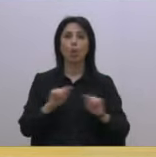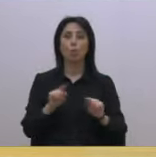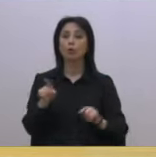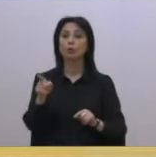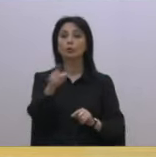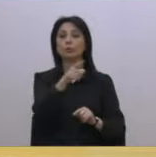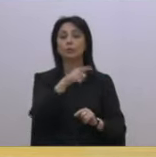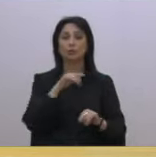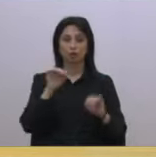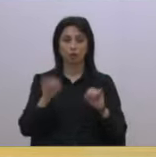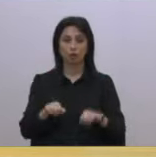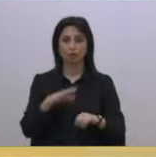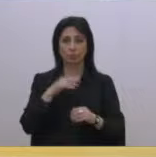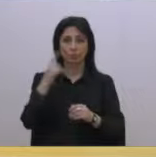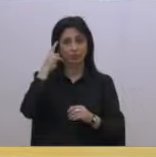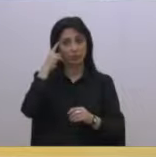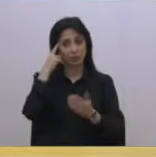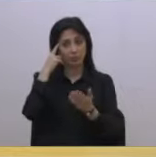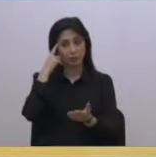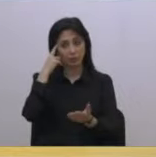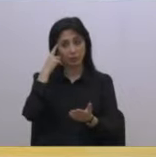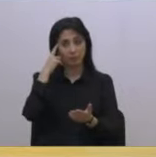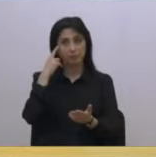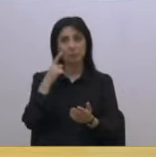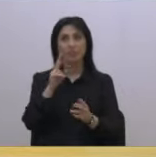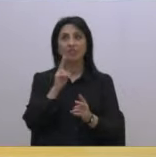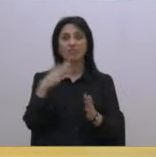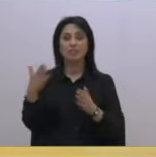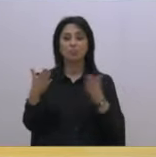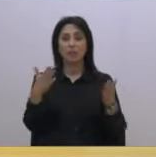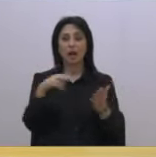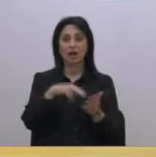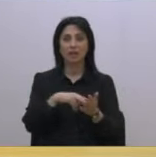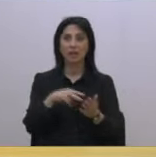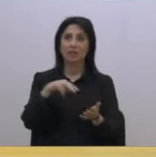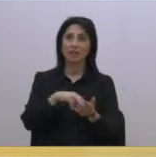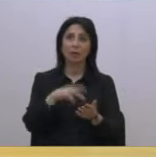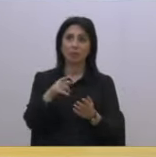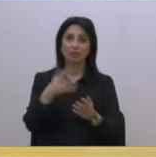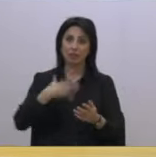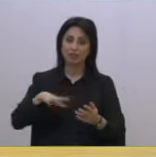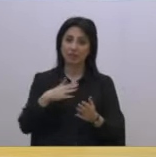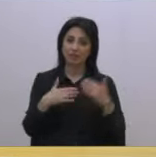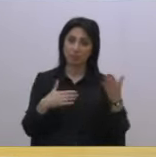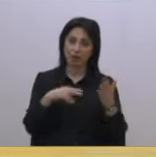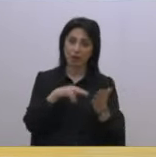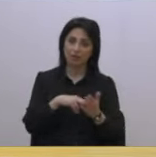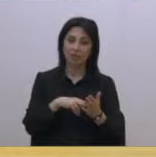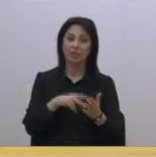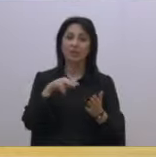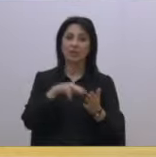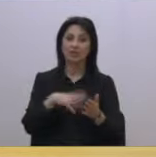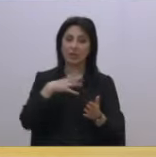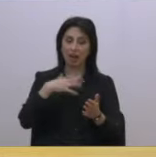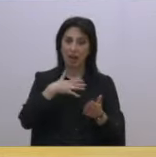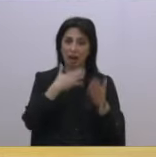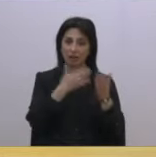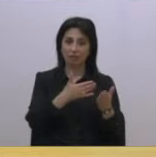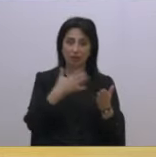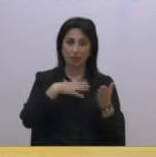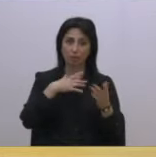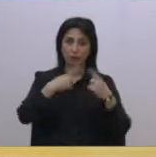ქონოდა შესაძლებლობა დაფიქრებულიყო ვის მხარეს დგებიან ისინი? დგებიან ისინი საქართველოს მხარეს, დგებიან ისინი